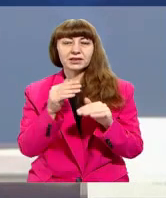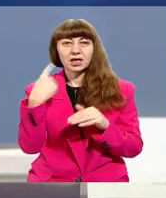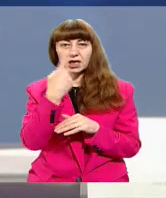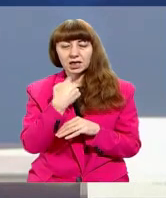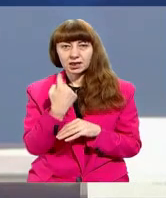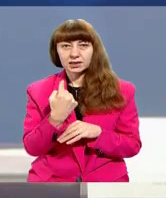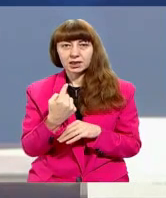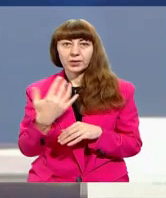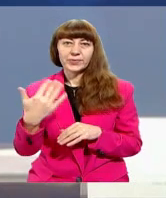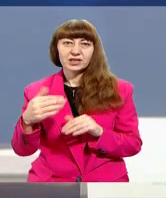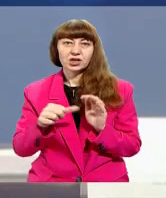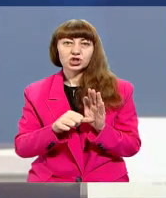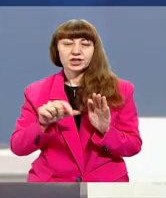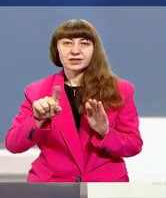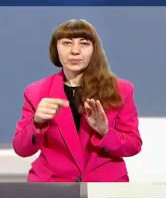и составляет